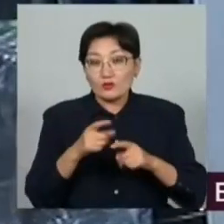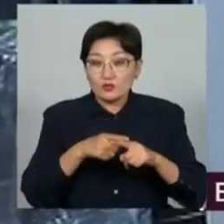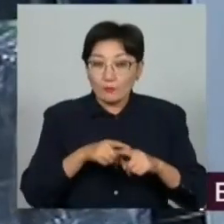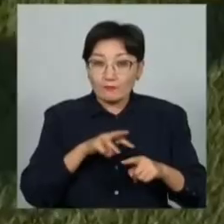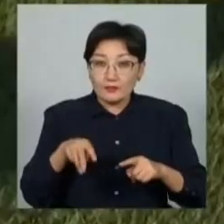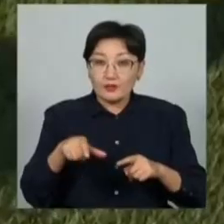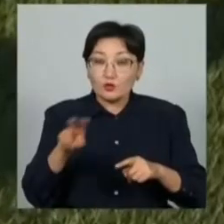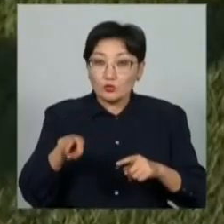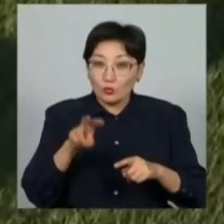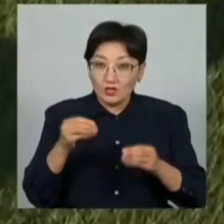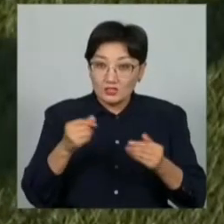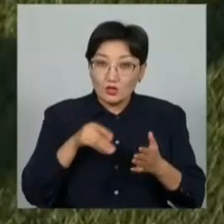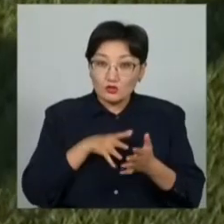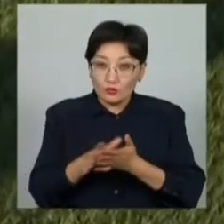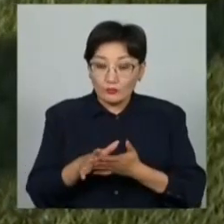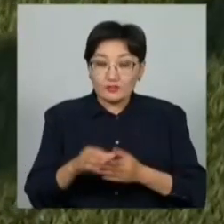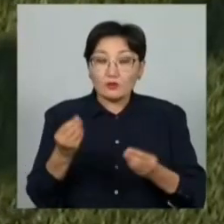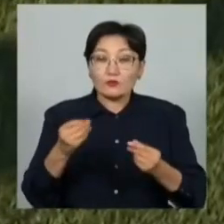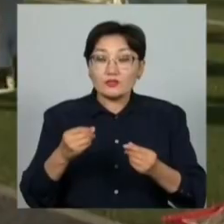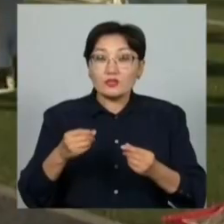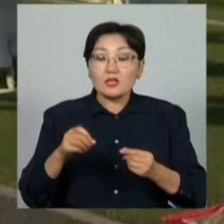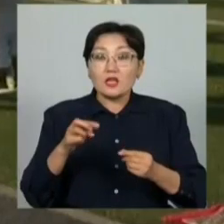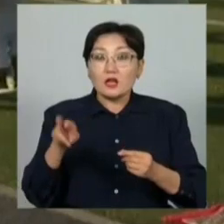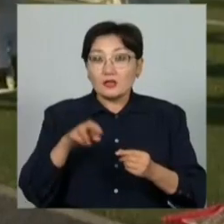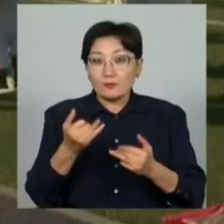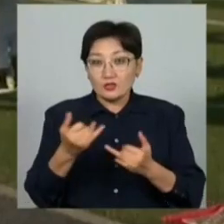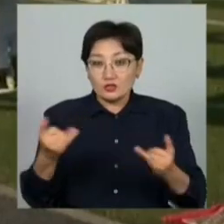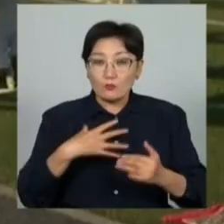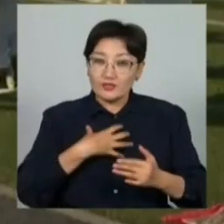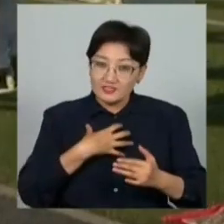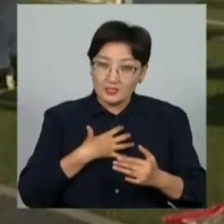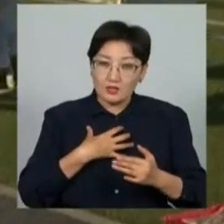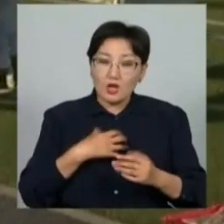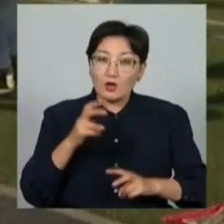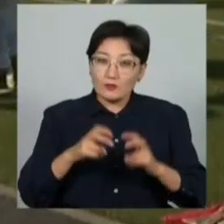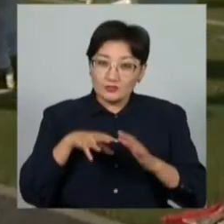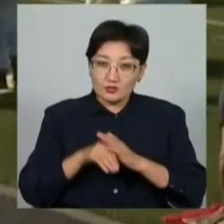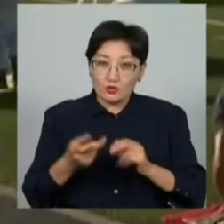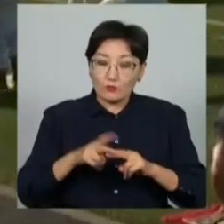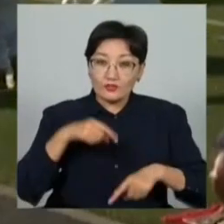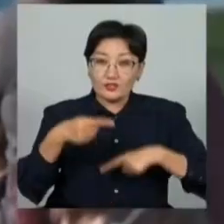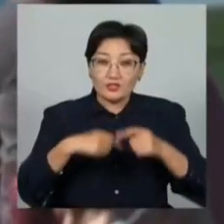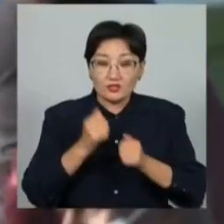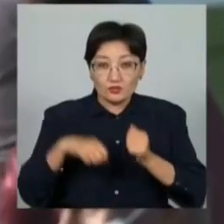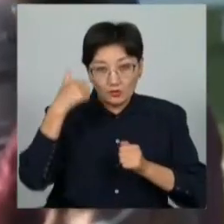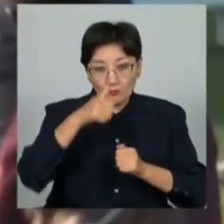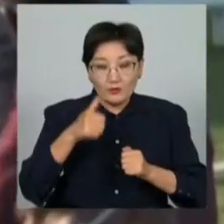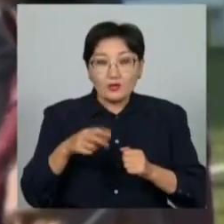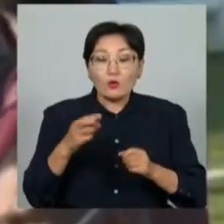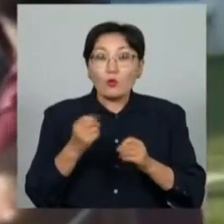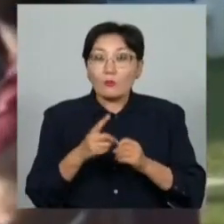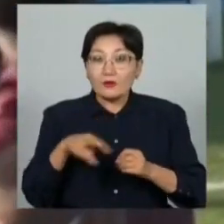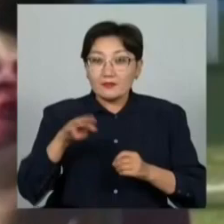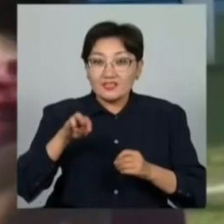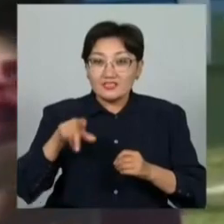миллион доллар жұмсапты. Айта кеткен жөн, қаржылық Сауд Арабиясы үшін маңызды индустрияның бірі. Осы арқылы жыл сайын елге 11